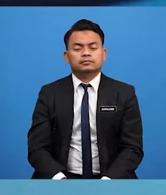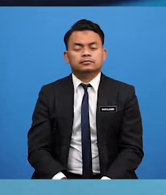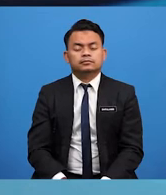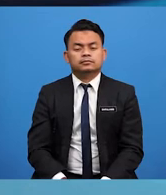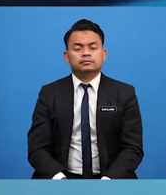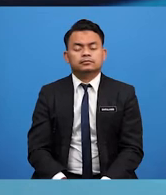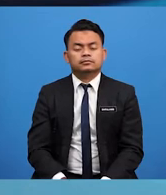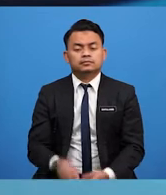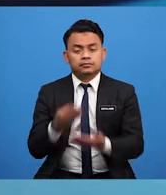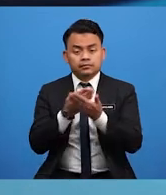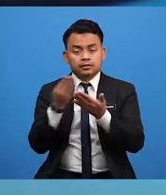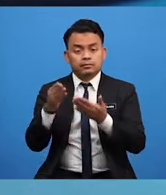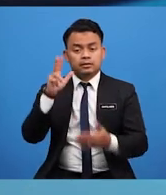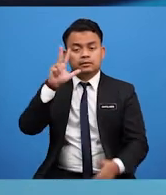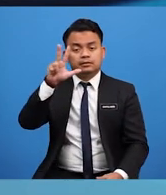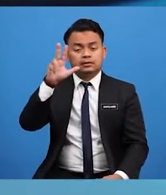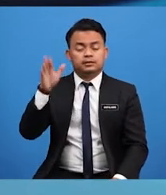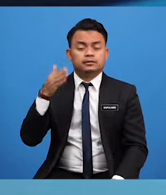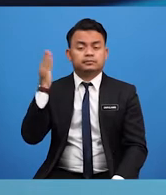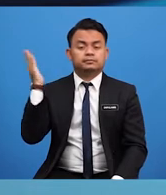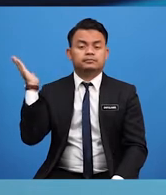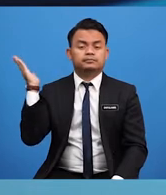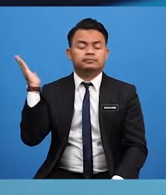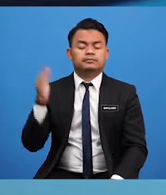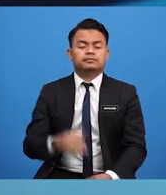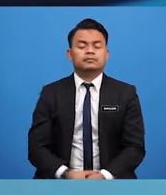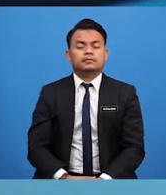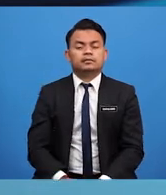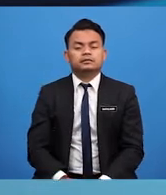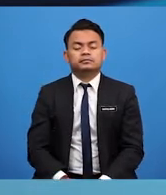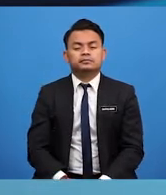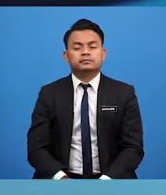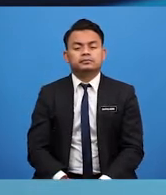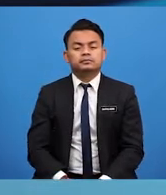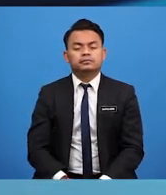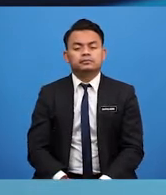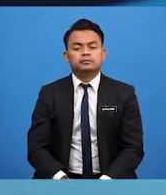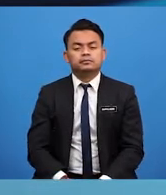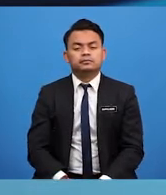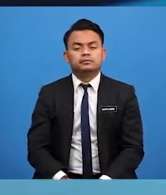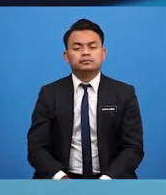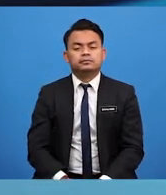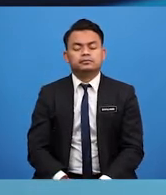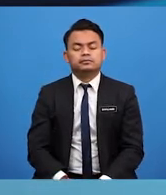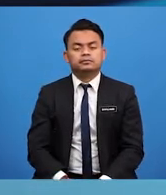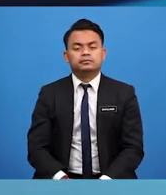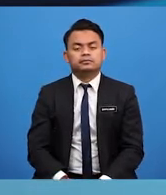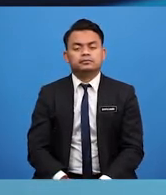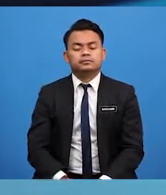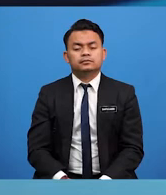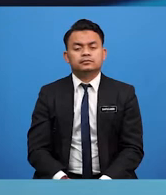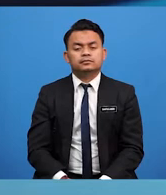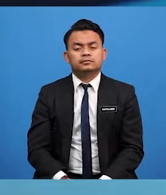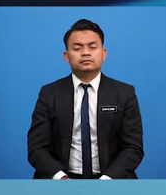Bahan yang ketiga ialah ludigo. Ludigo ialah sejenis bahan kimia yang